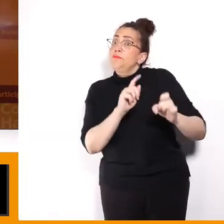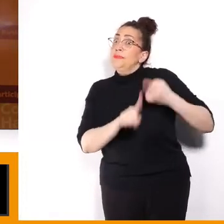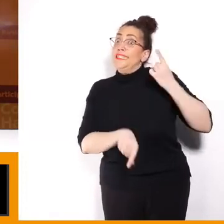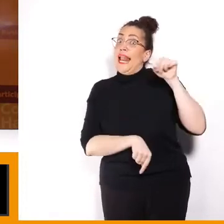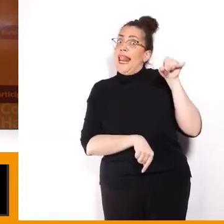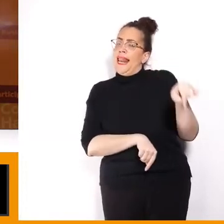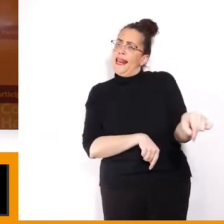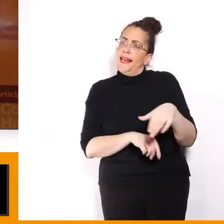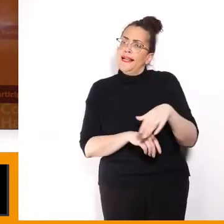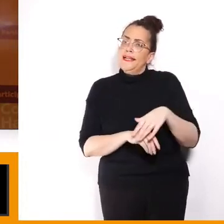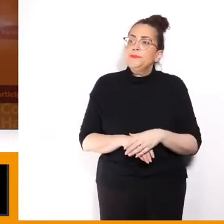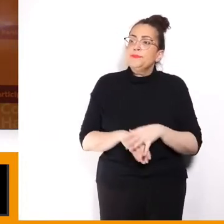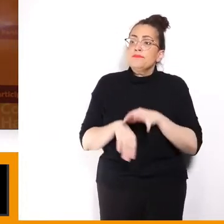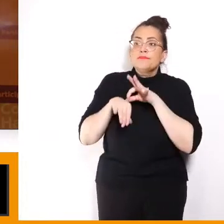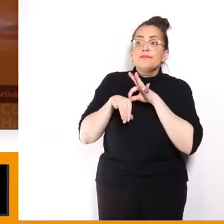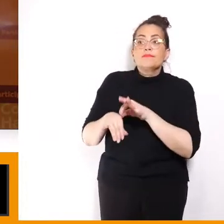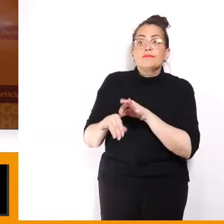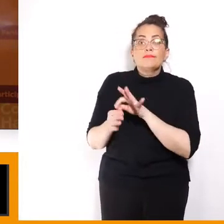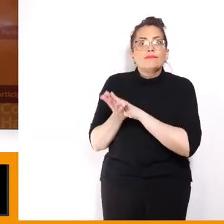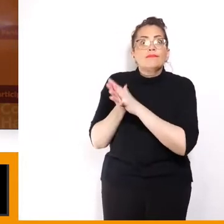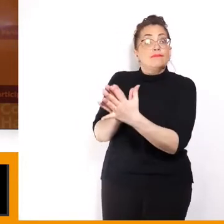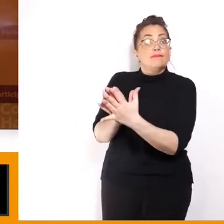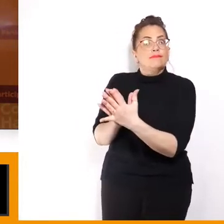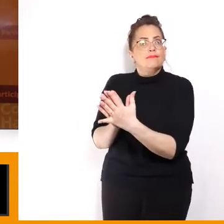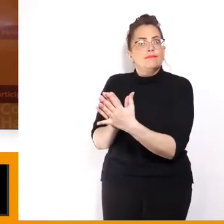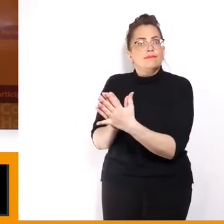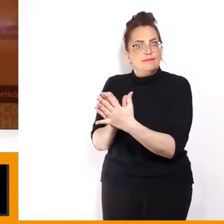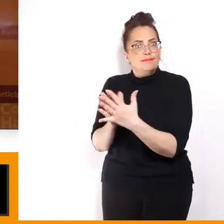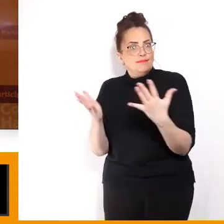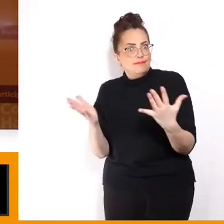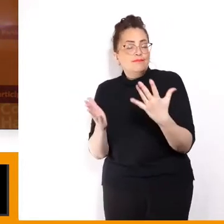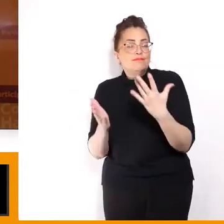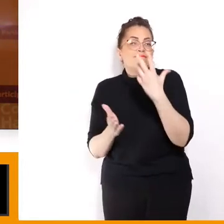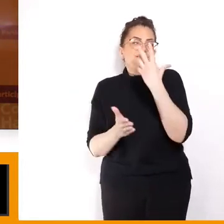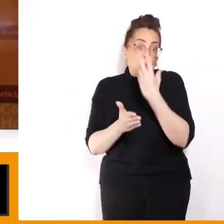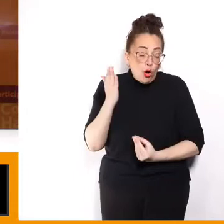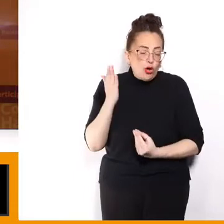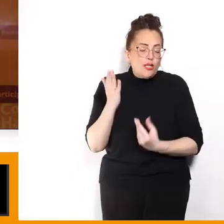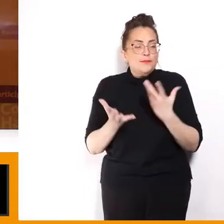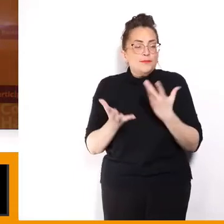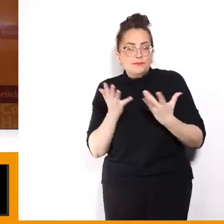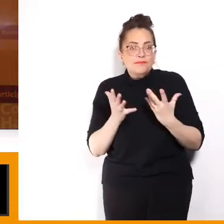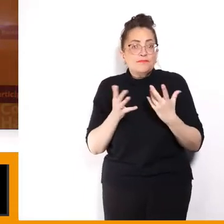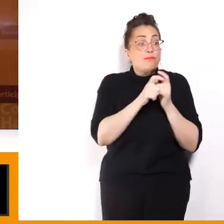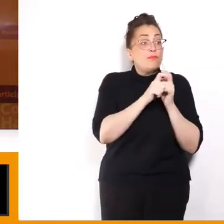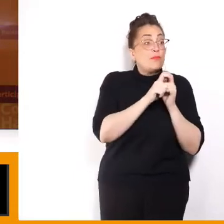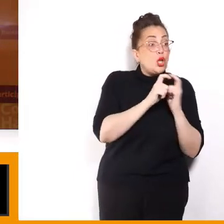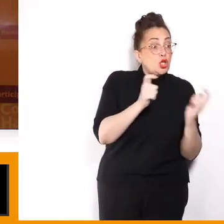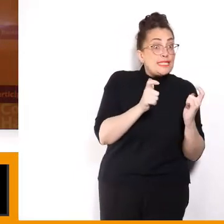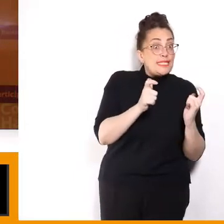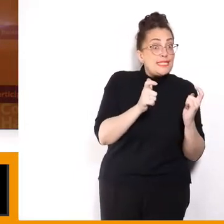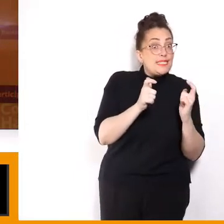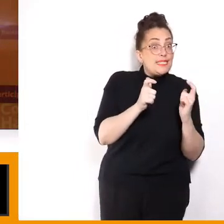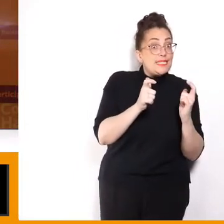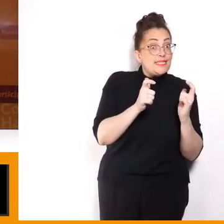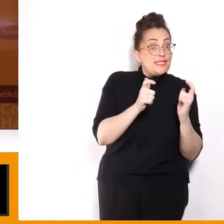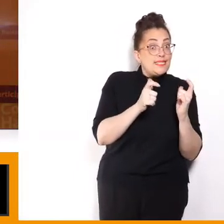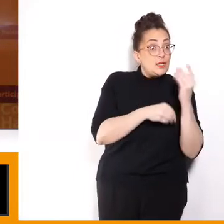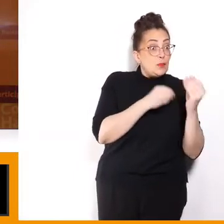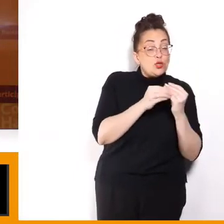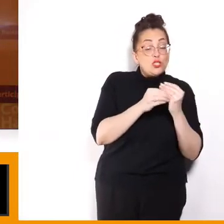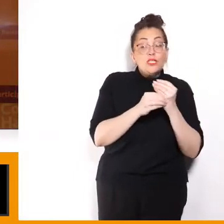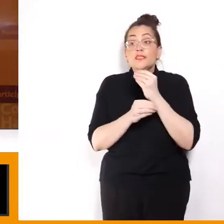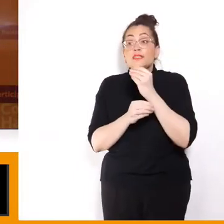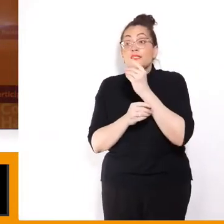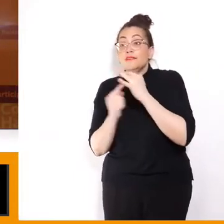une évolution de l'accompagnement. Je pense qu'il manque le dialogue entre le monde de l'entreprise et le monde du médico-social.